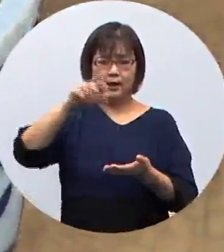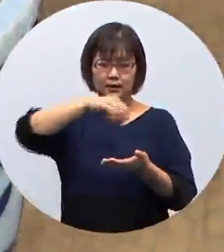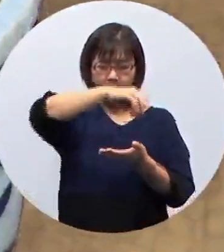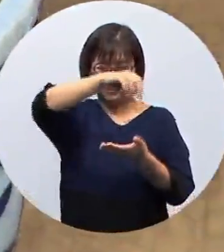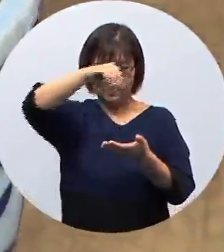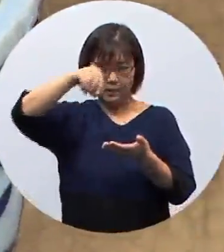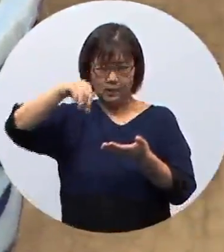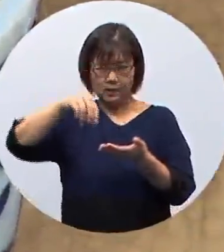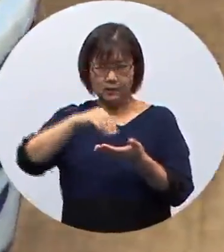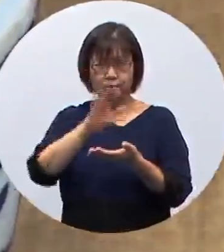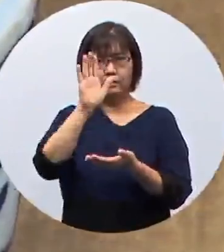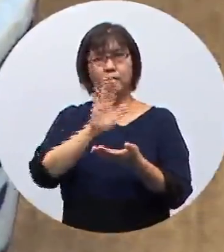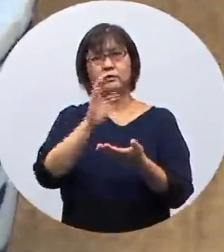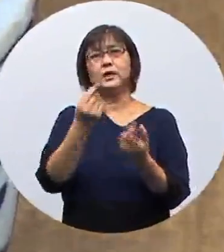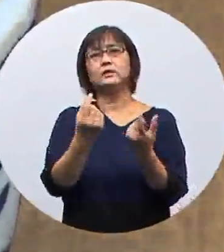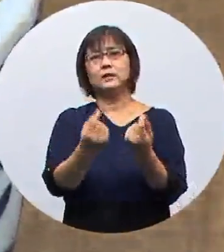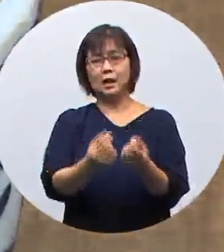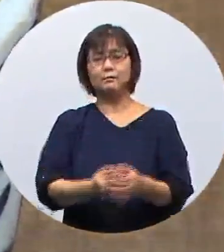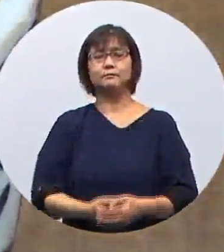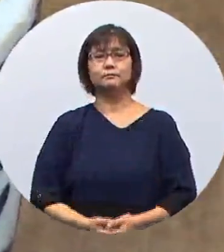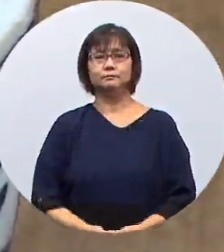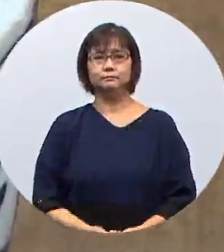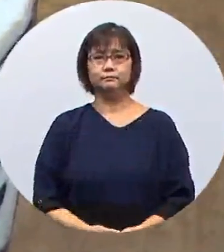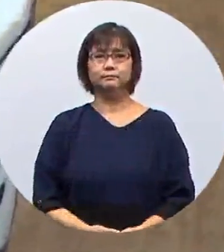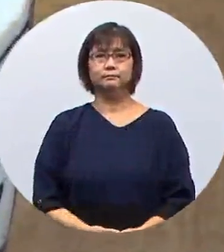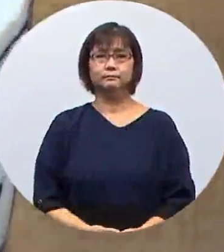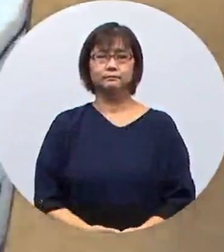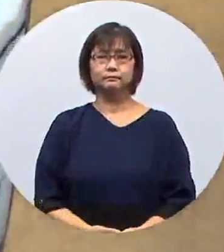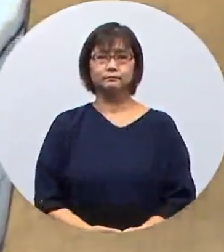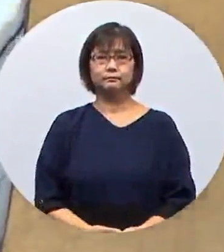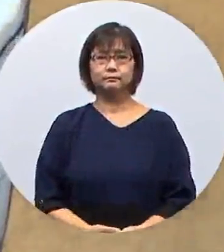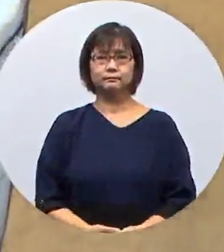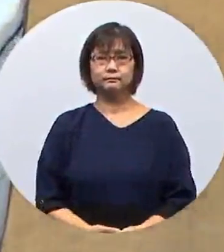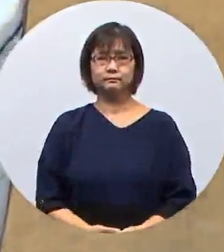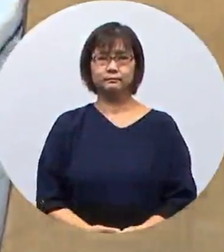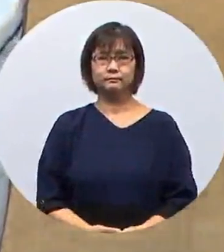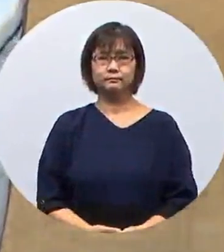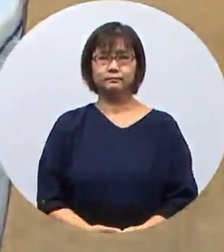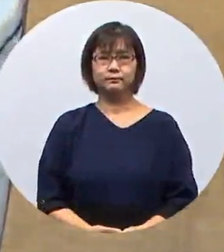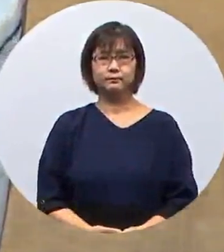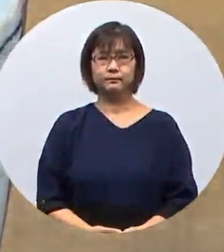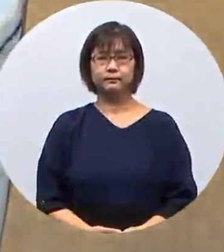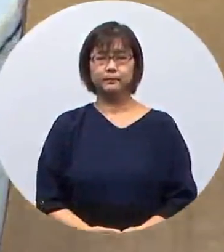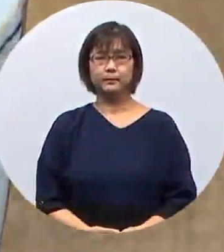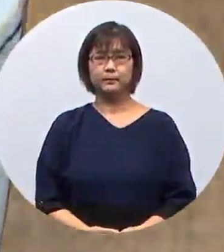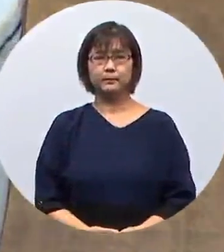感じですね。 そうですね、 トマト、 あと最後に、